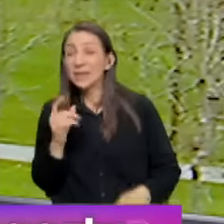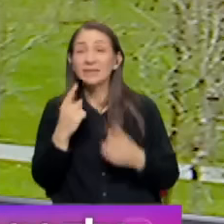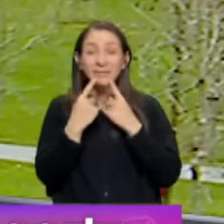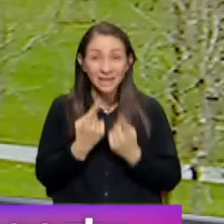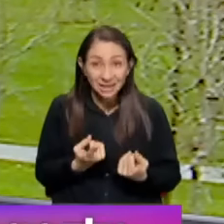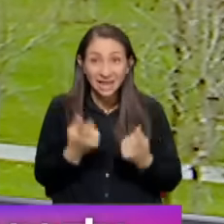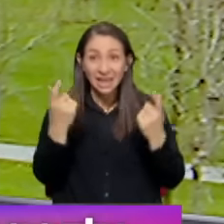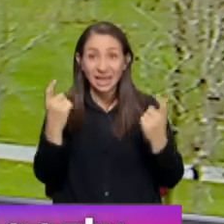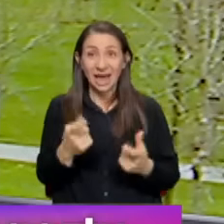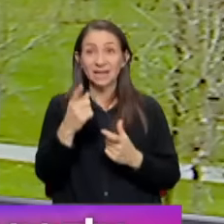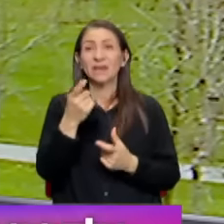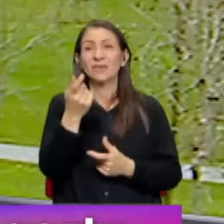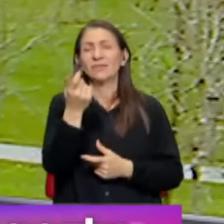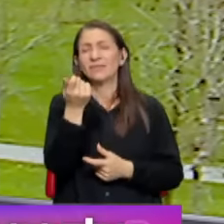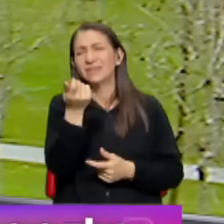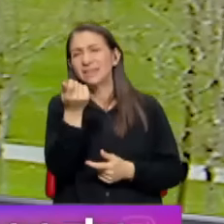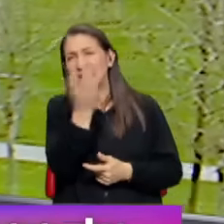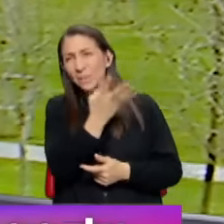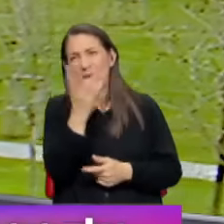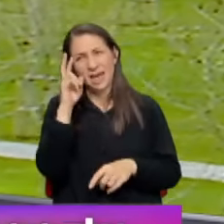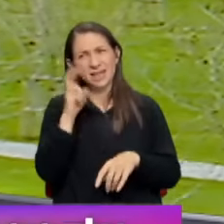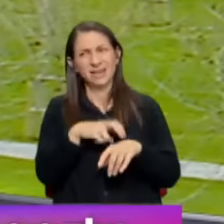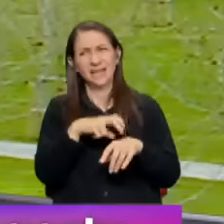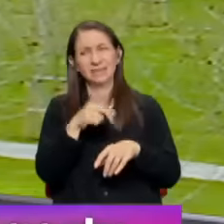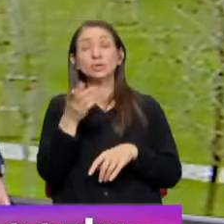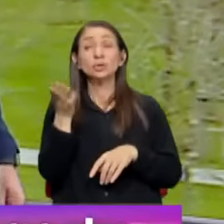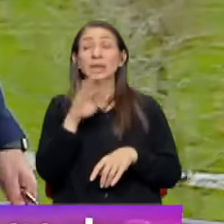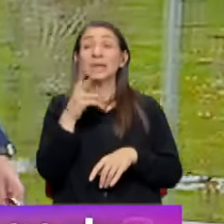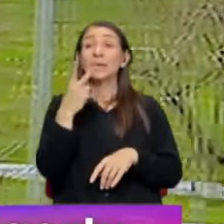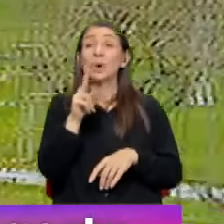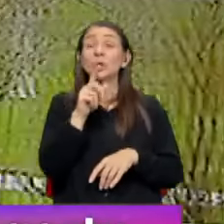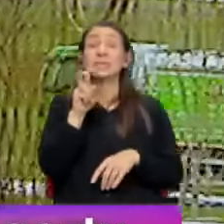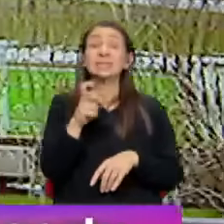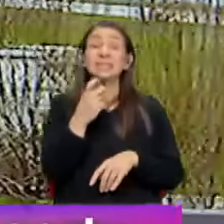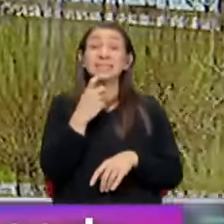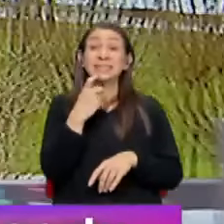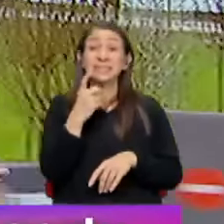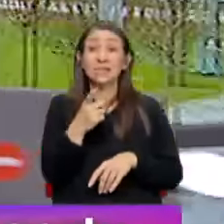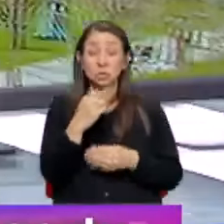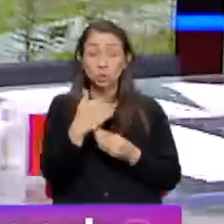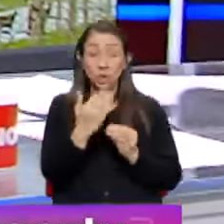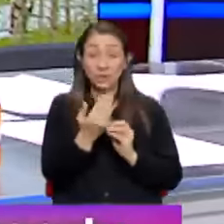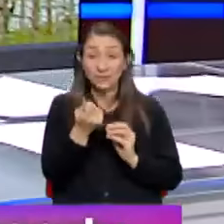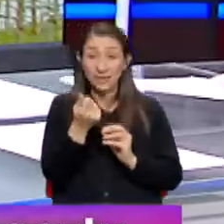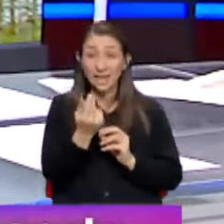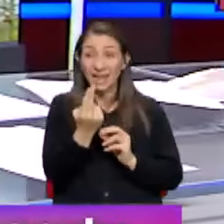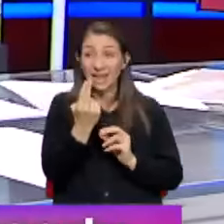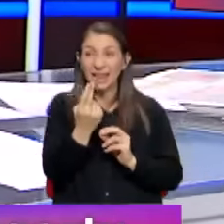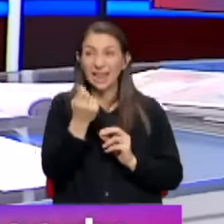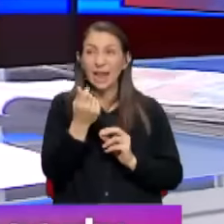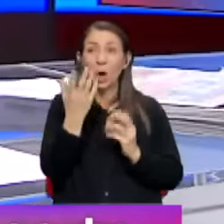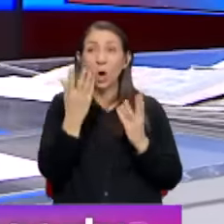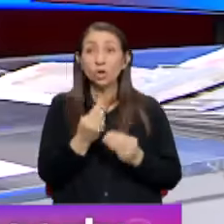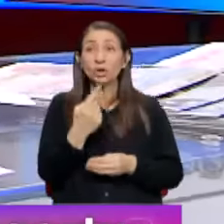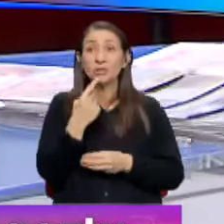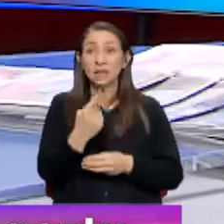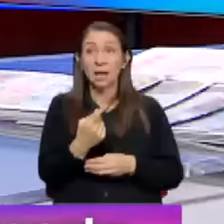dediği yer. Rakamları bir hatırlayın. Sonra 2018 yılıydı. Soğanın fiyatı 7 lira oldu